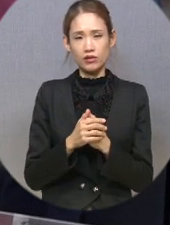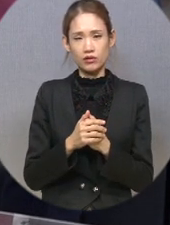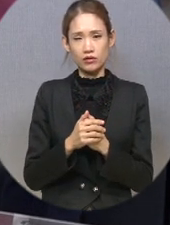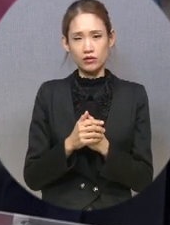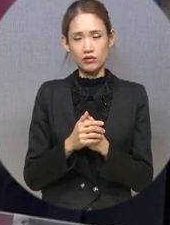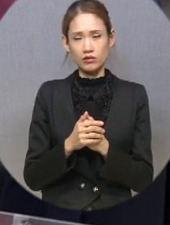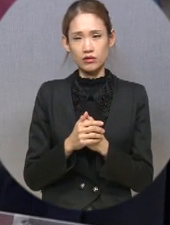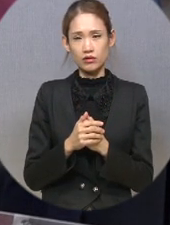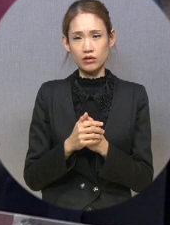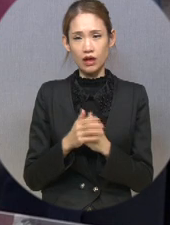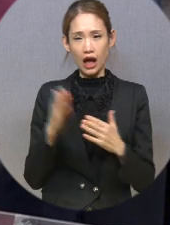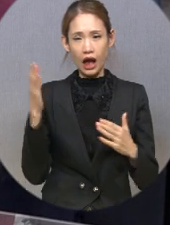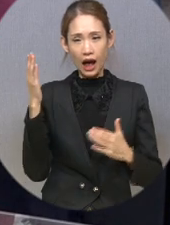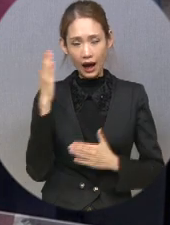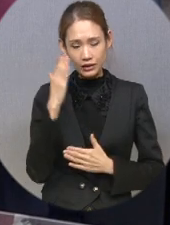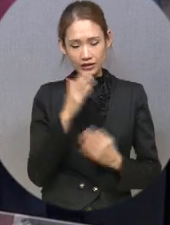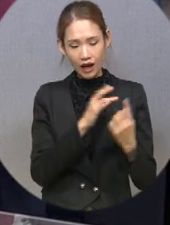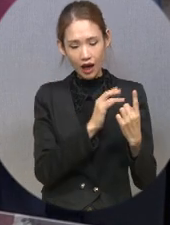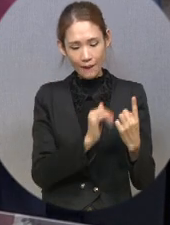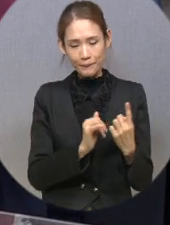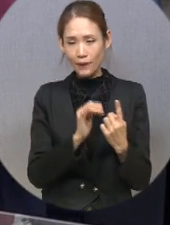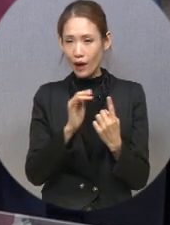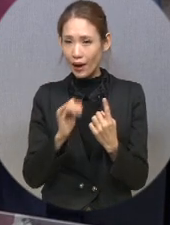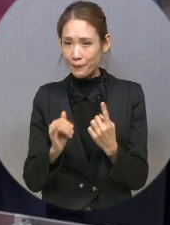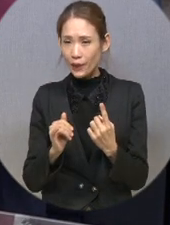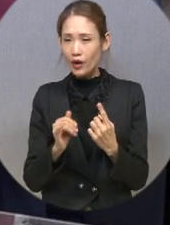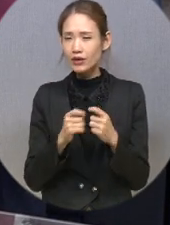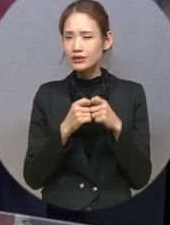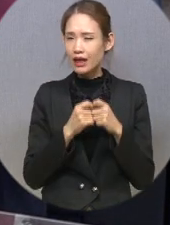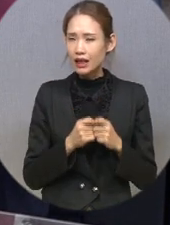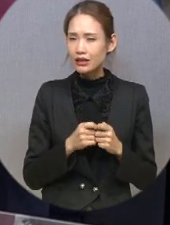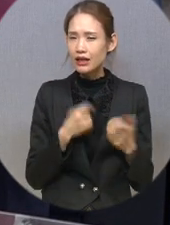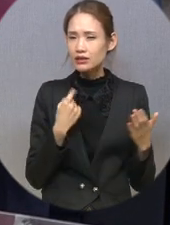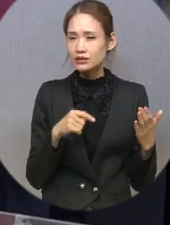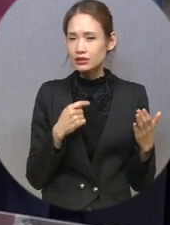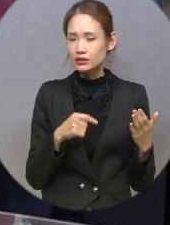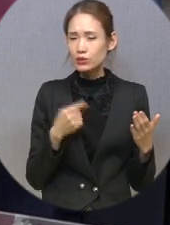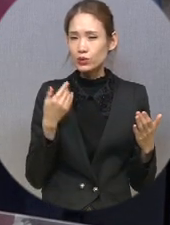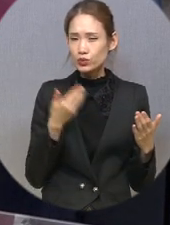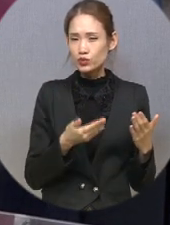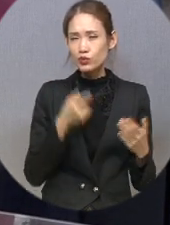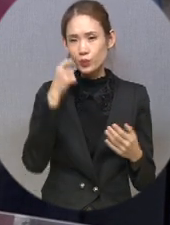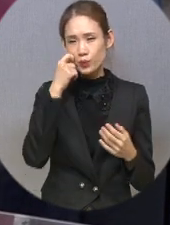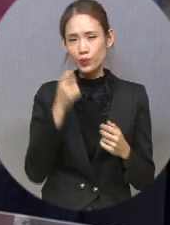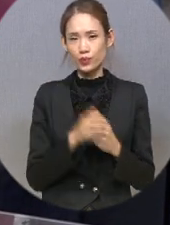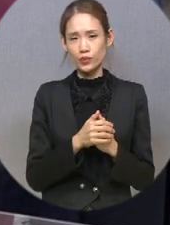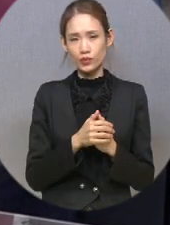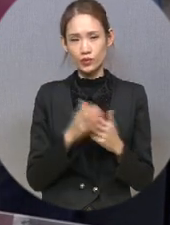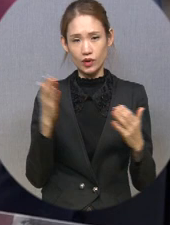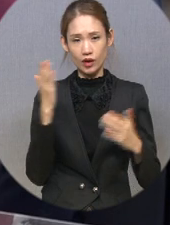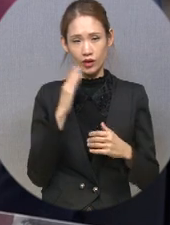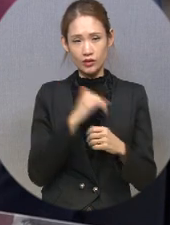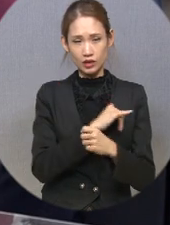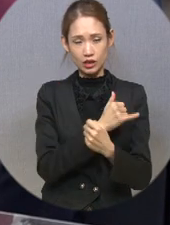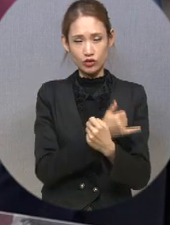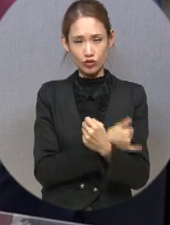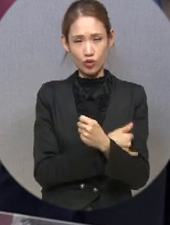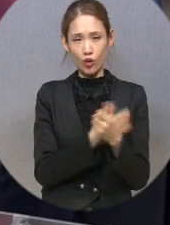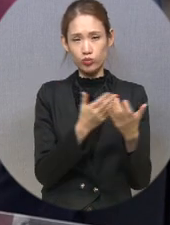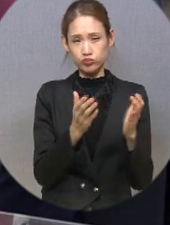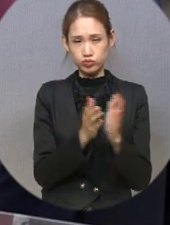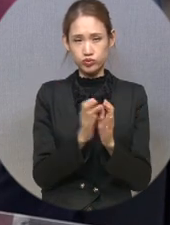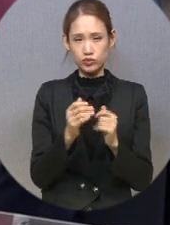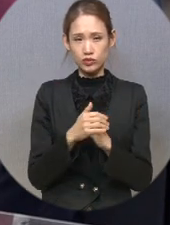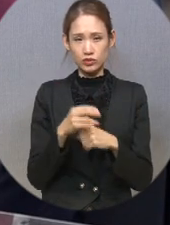아이들에 대해서 세세한 지도를 놓쳐버리고 마는 경우가 지금 생기는 거죠. 특히 앞에서 얘기했던 학생 인권조례다 뭐다 해가지고